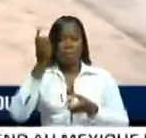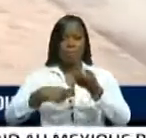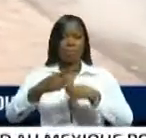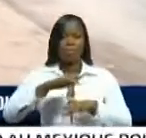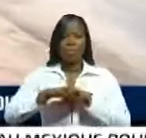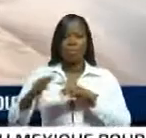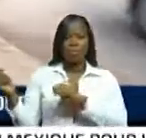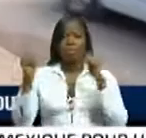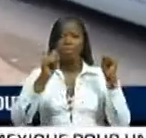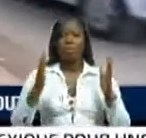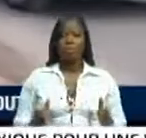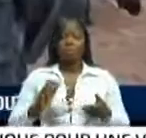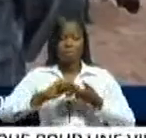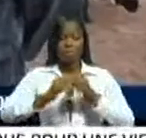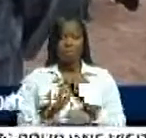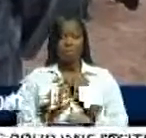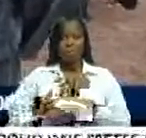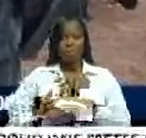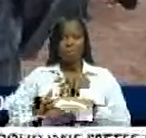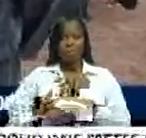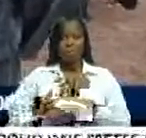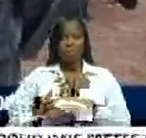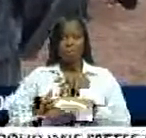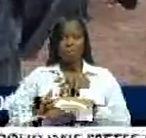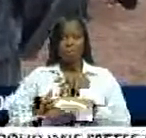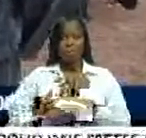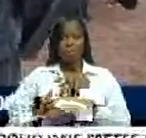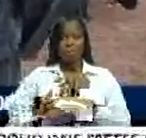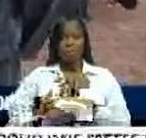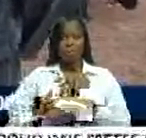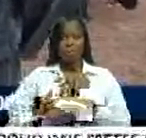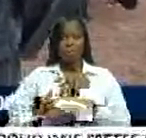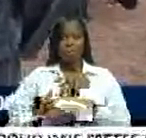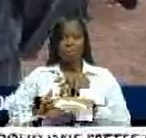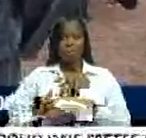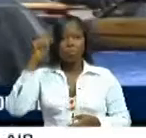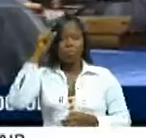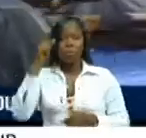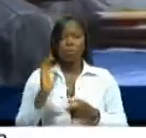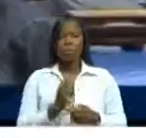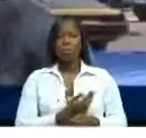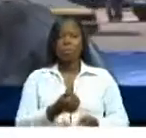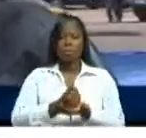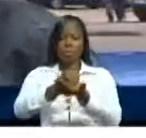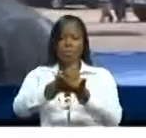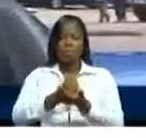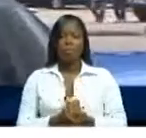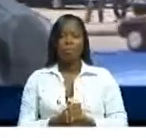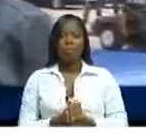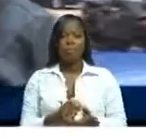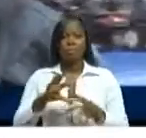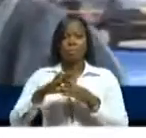sur le transport et les nombreuses tracasseries sur la route pour d'abord un moule du mourillon le gouvernement nous aide à convoyer les mettons